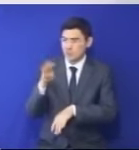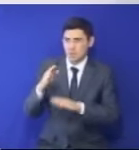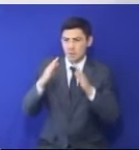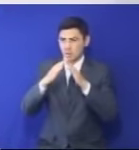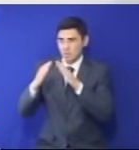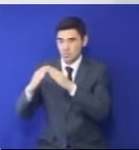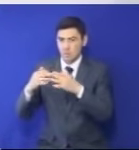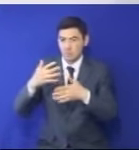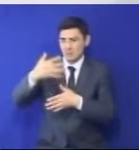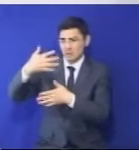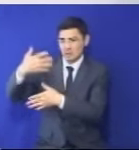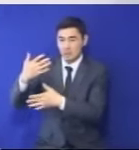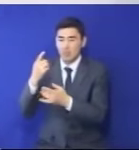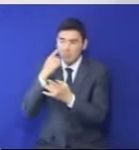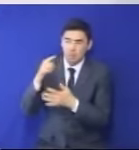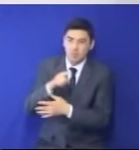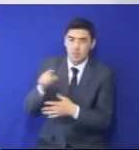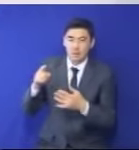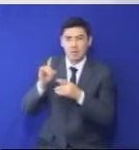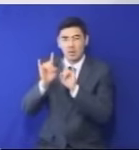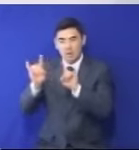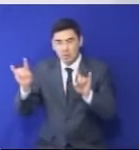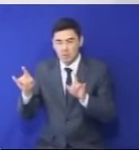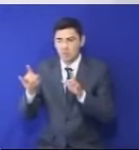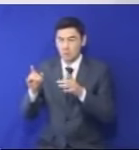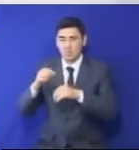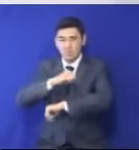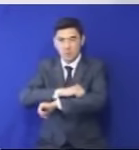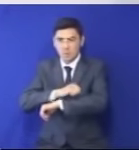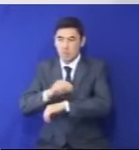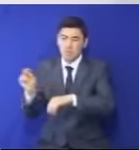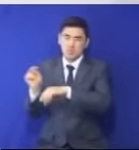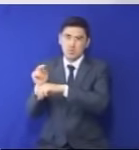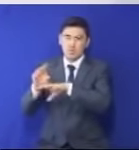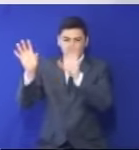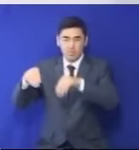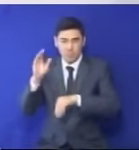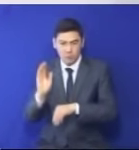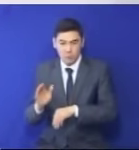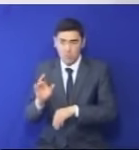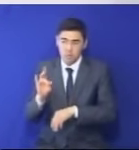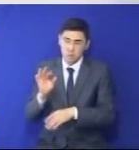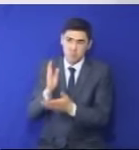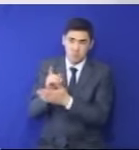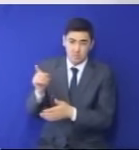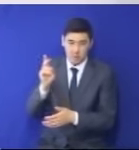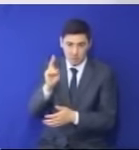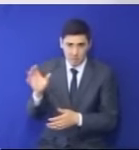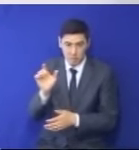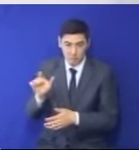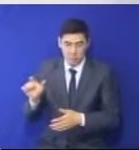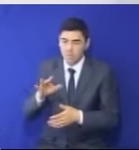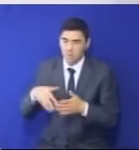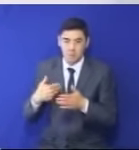тұрғындарының көпшілігі терезелермен балкондарын жөндіп береттеген шеберлерді әлігінгі дейін күтуді. Тіпті кейбірі терезе